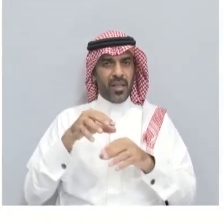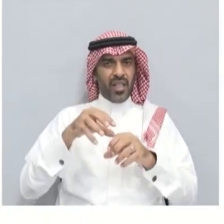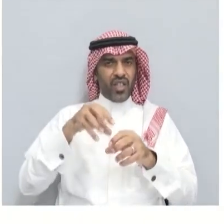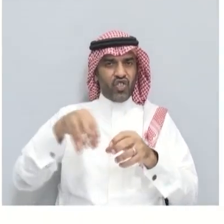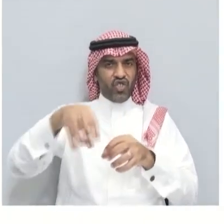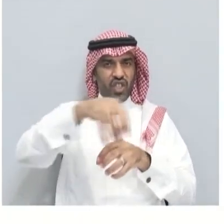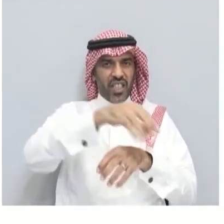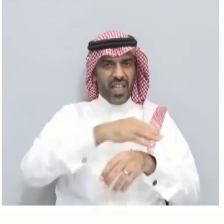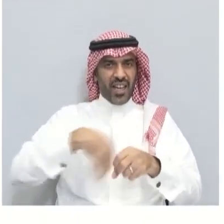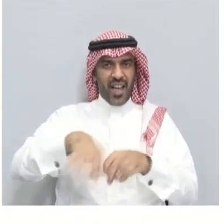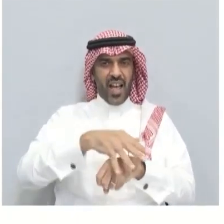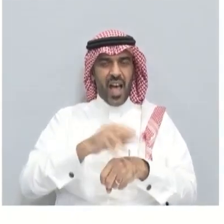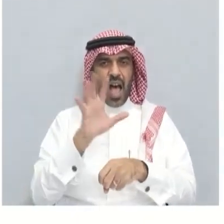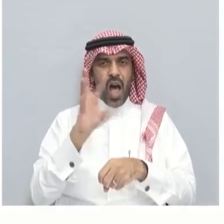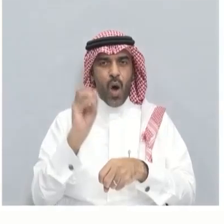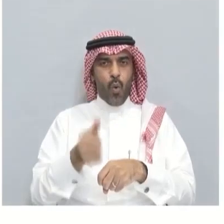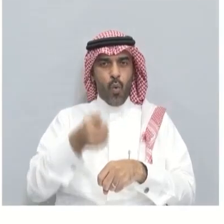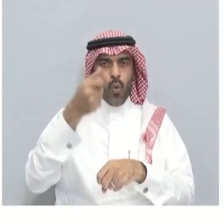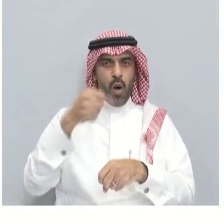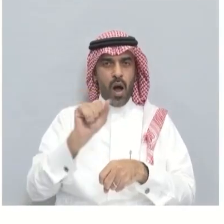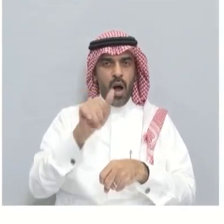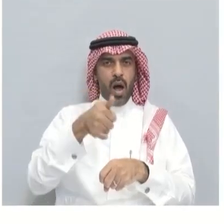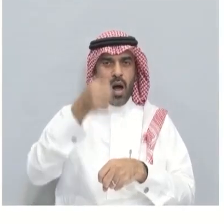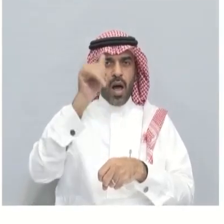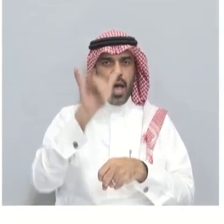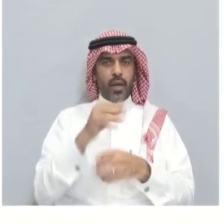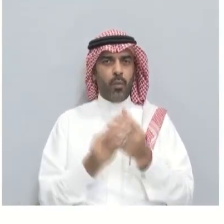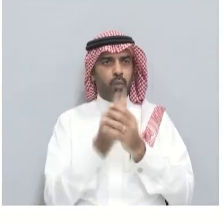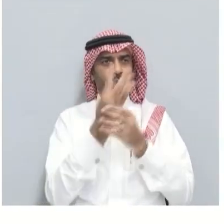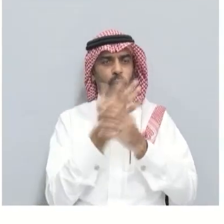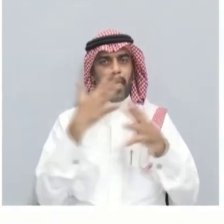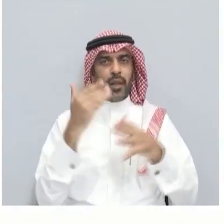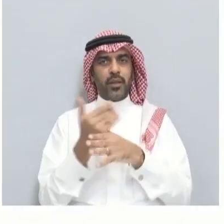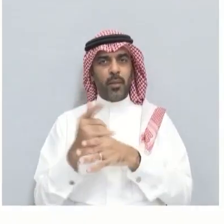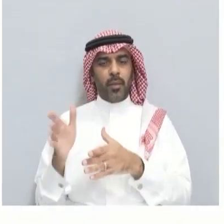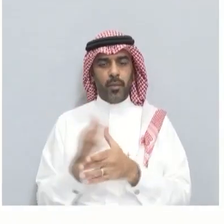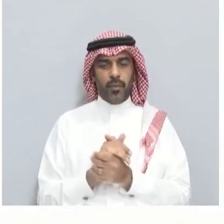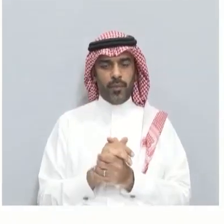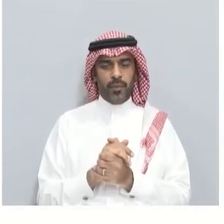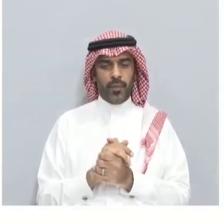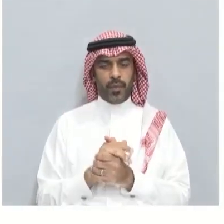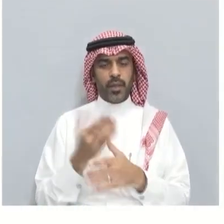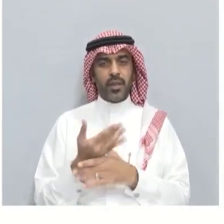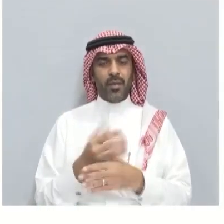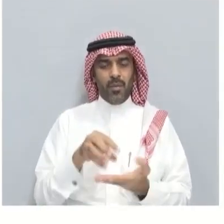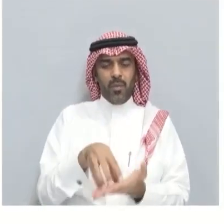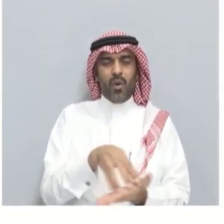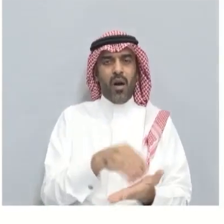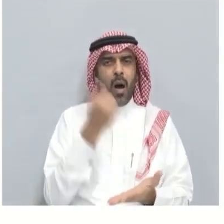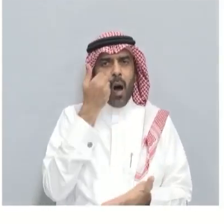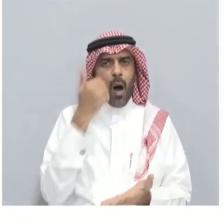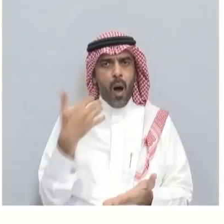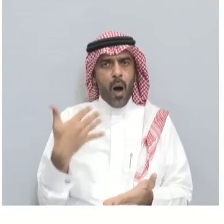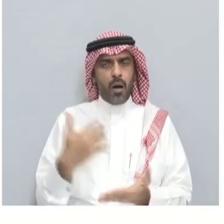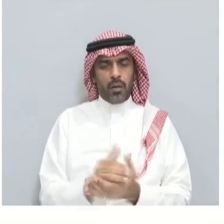ذكروني ما هو السبب في تكون براكين جزر هواي احسنتم هي ماذا هي البقع الساخنه اي انواع